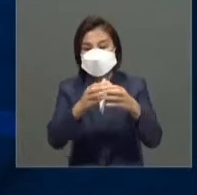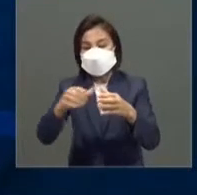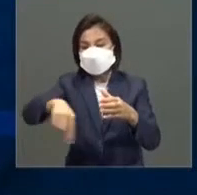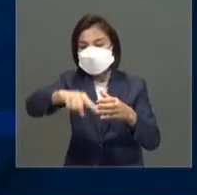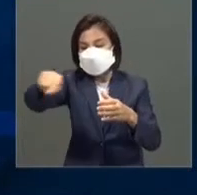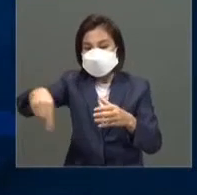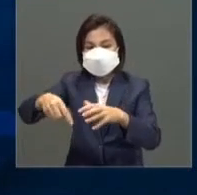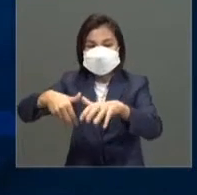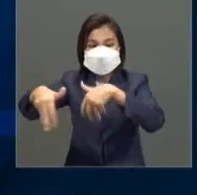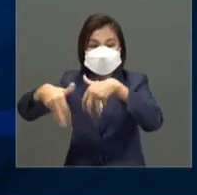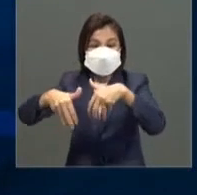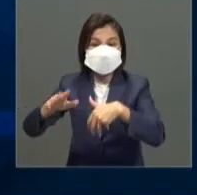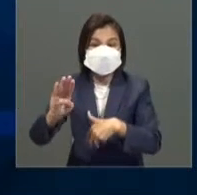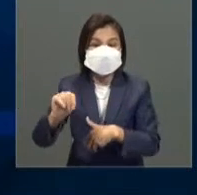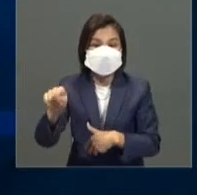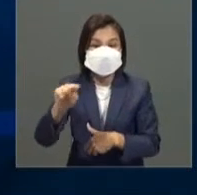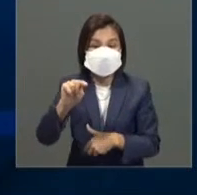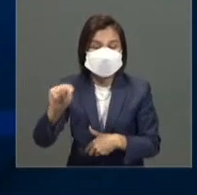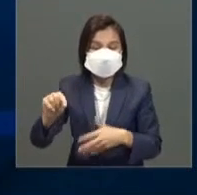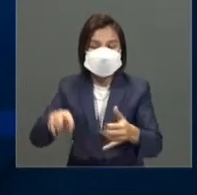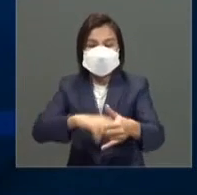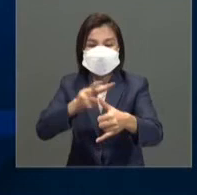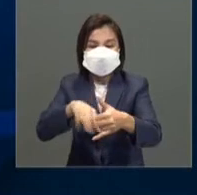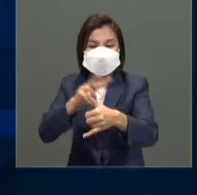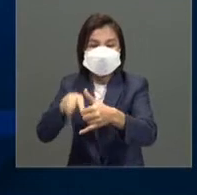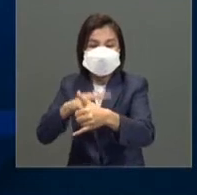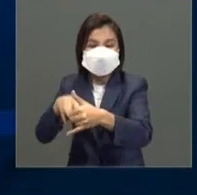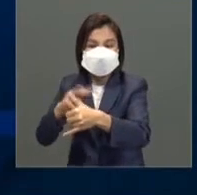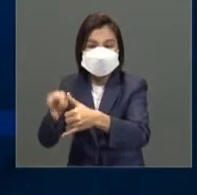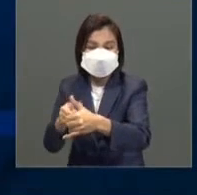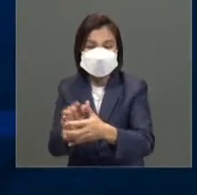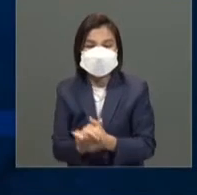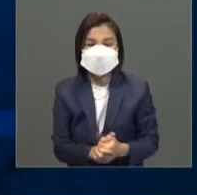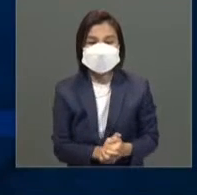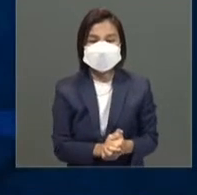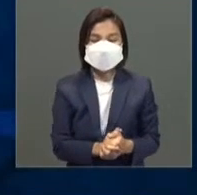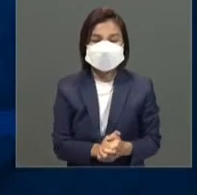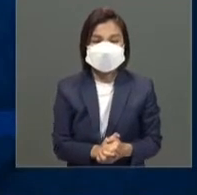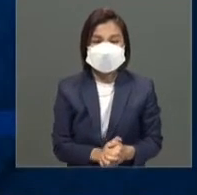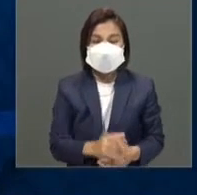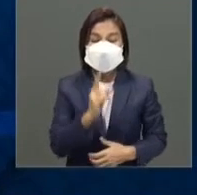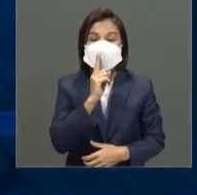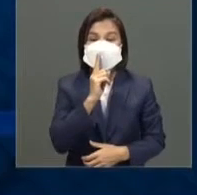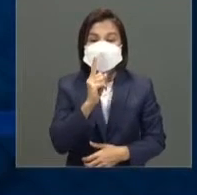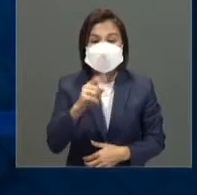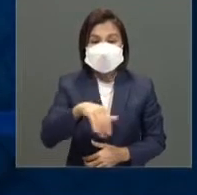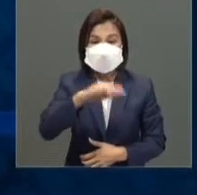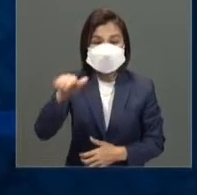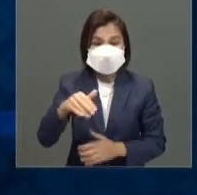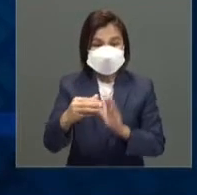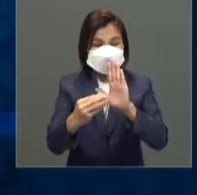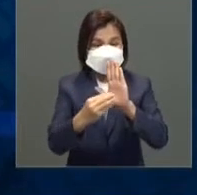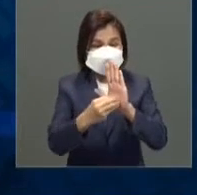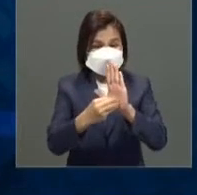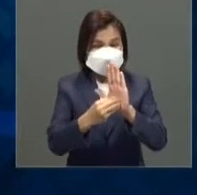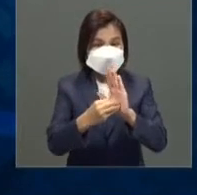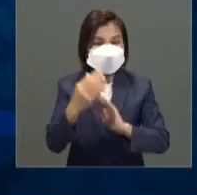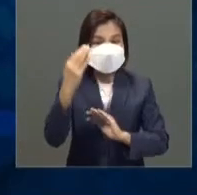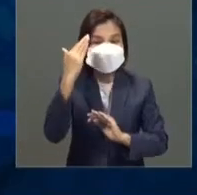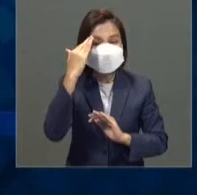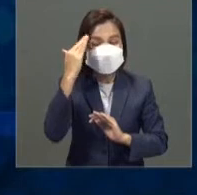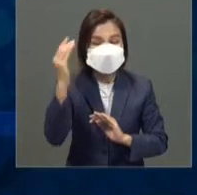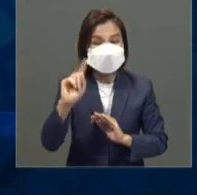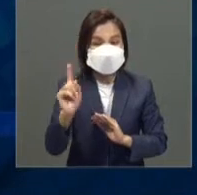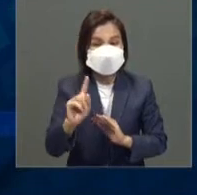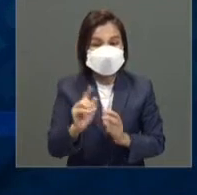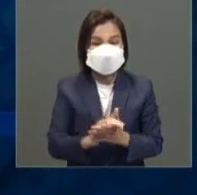มารับการตรวจให้ได้โดยละเอียดนี้เพราะฉะนั้นต้องกับเรียนพี่น้องประชาชนในกรุงเทพมหานครนะครับพูด